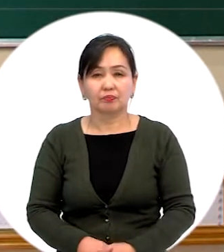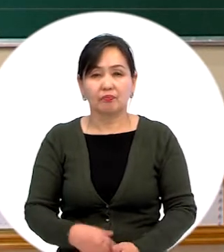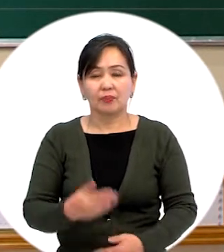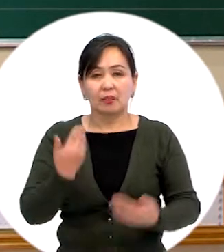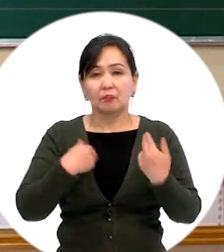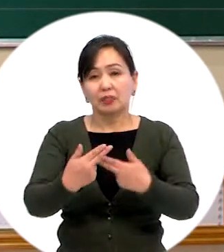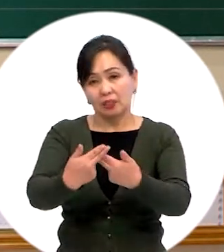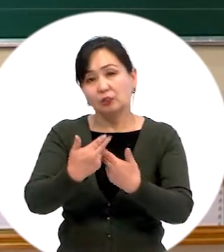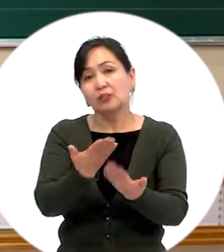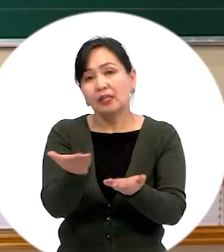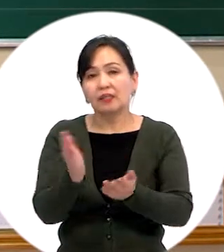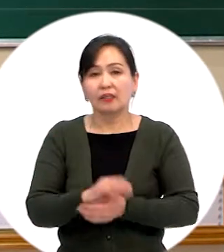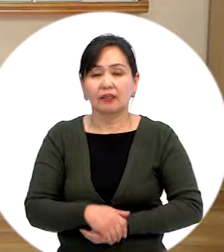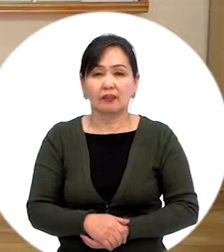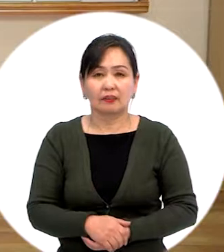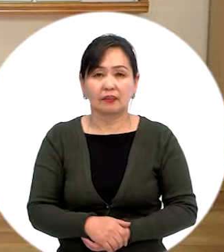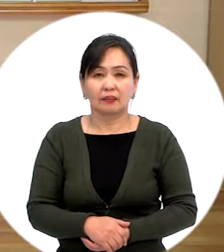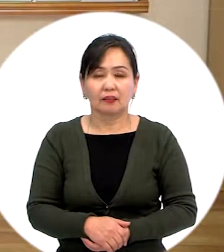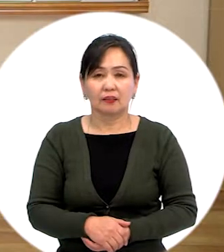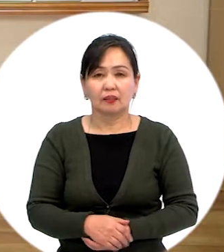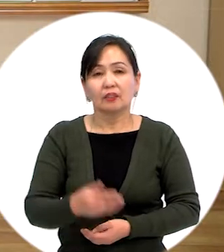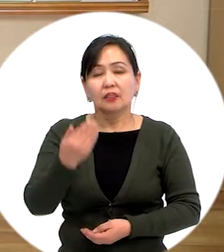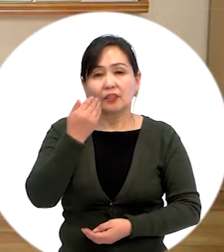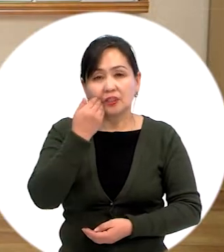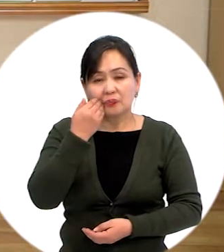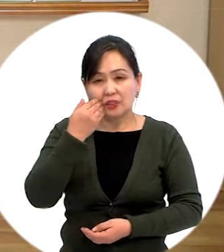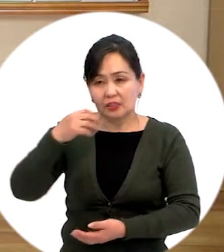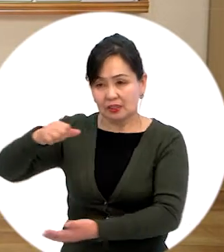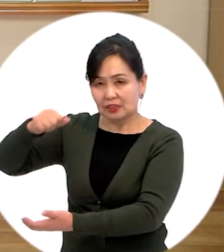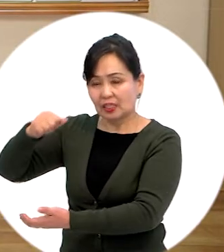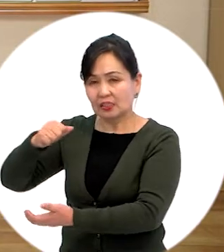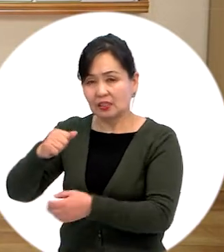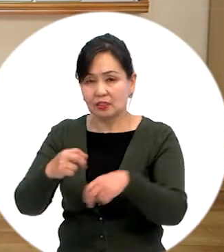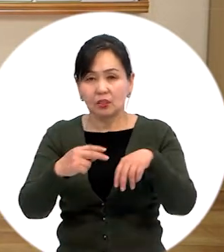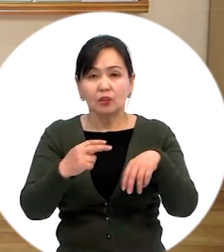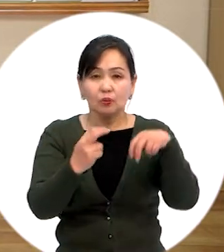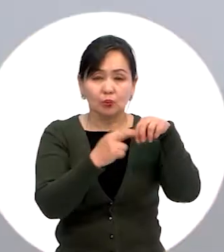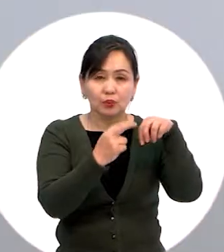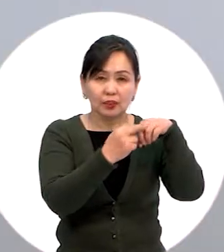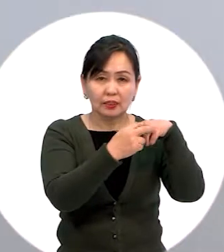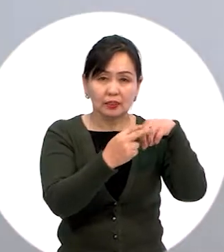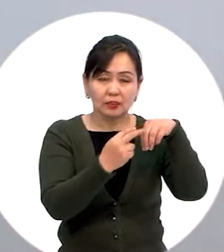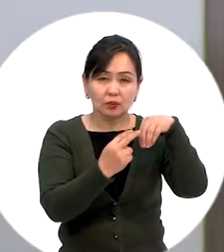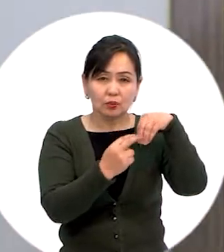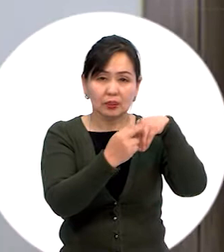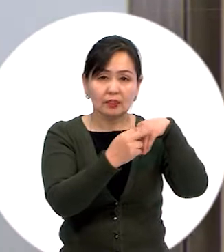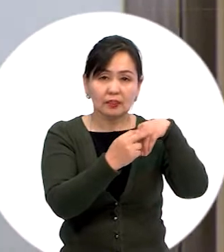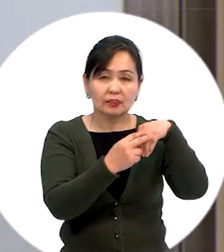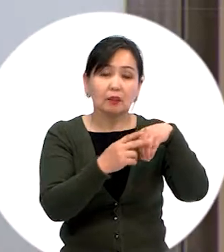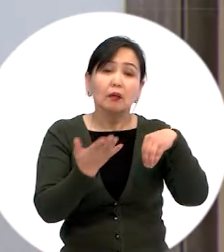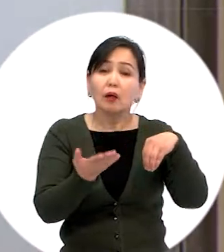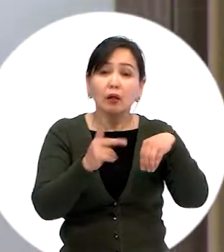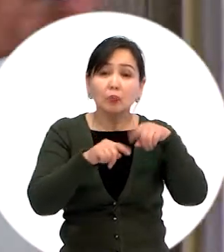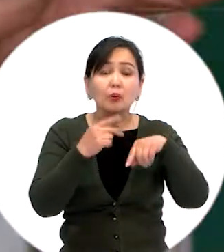За, багштай туслаарай. За, жимс гэсэн сагснаас гүцээлцгэн маань ямар өнгөтэй байна?